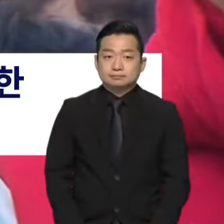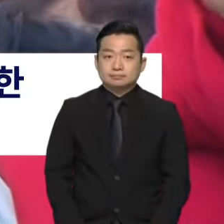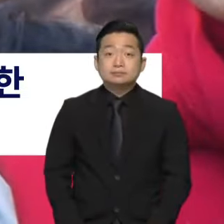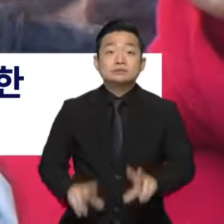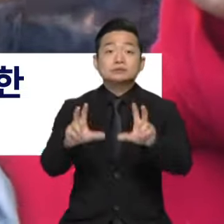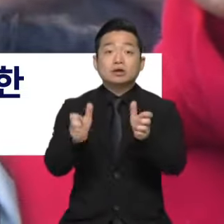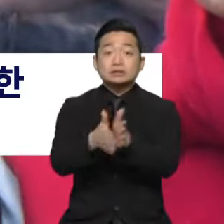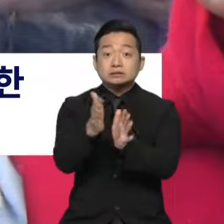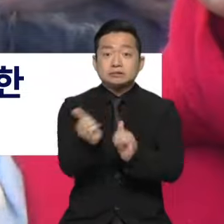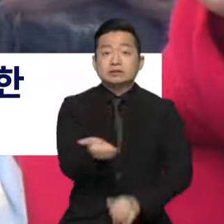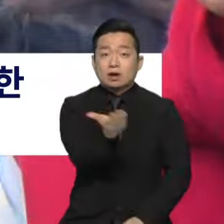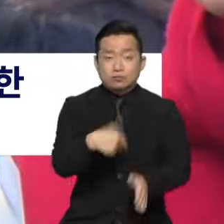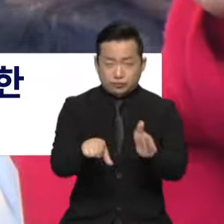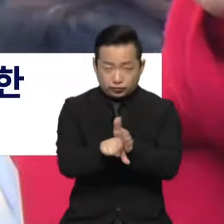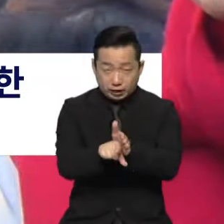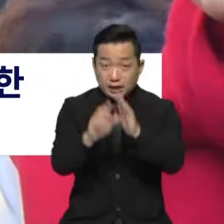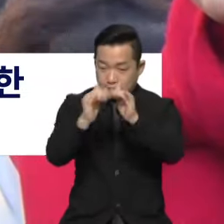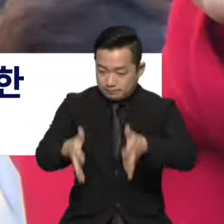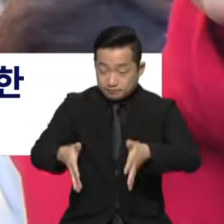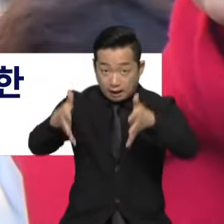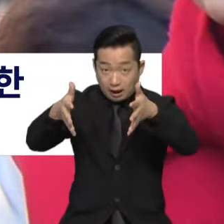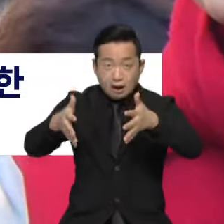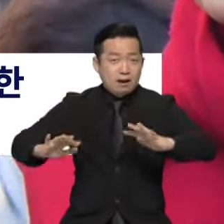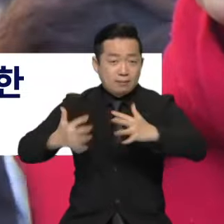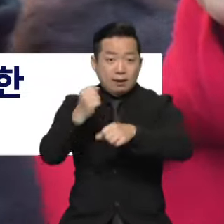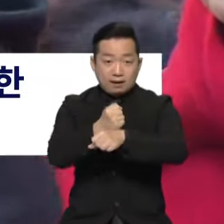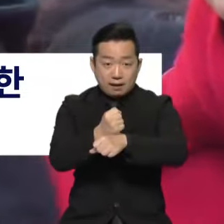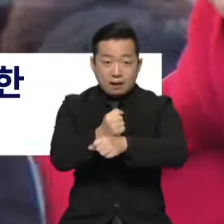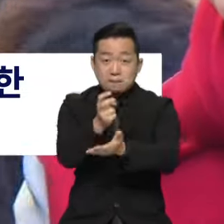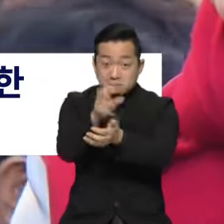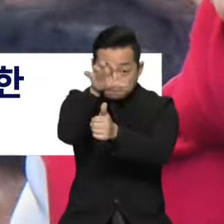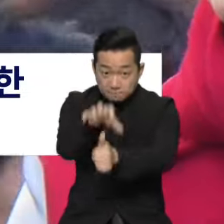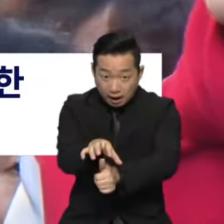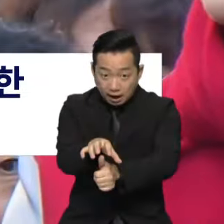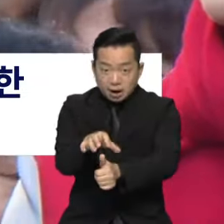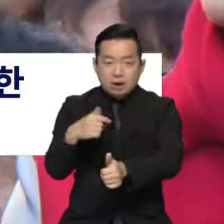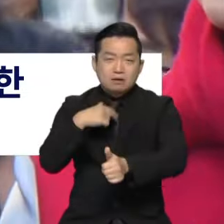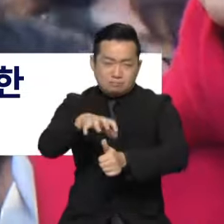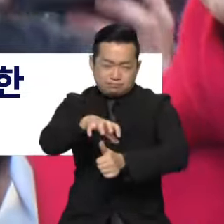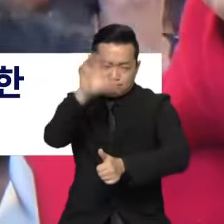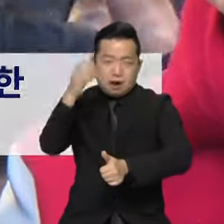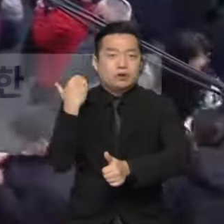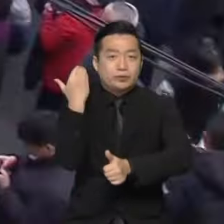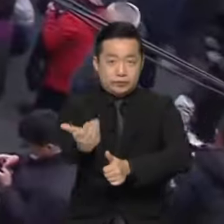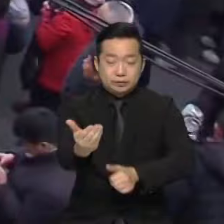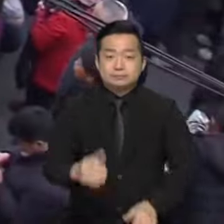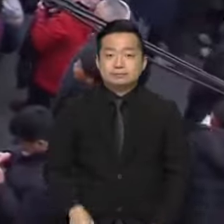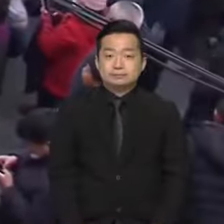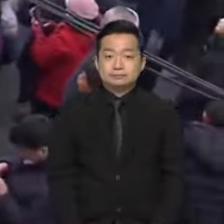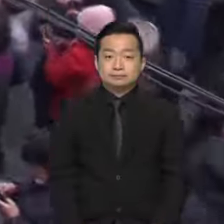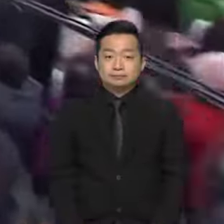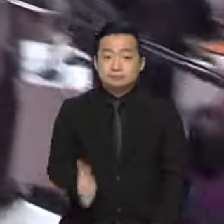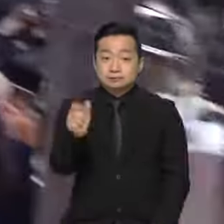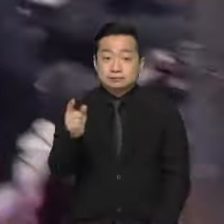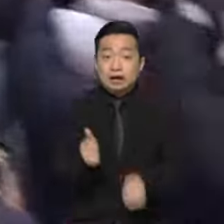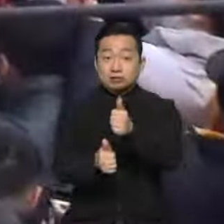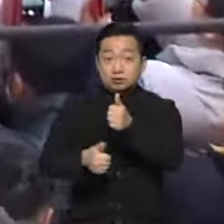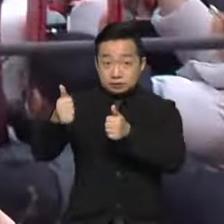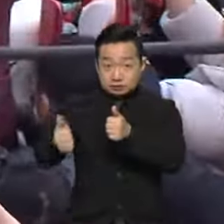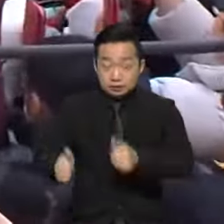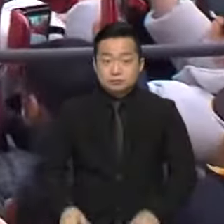성남 시민을 위한 재건축 재개발에 대한 규제를 획기적으로 풀 겁니다. 한 위원장은 성남에